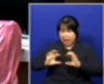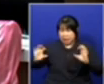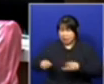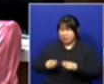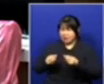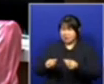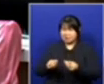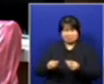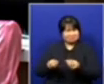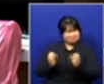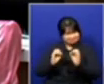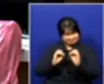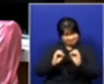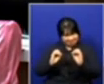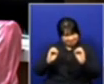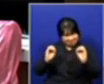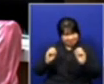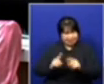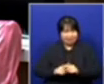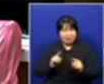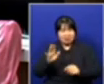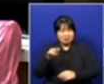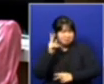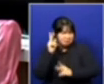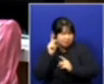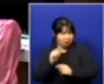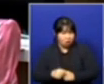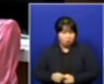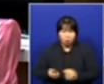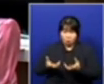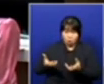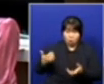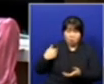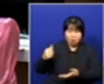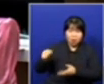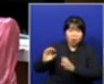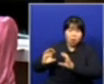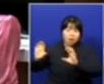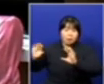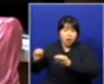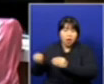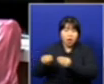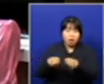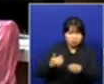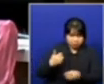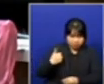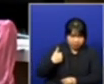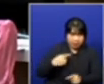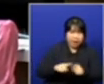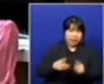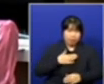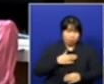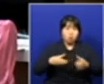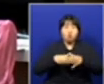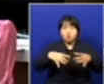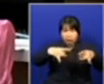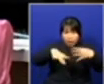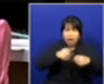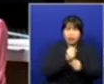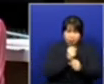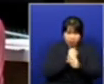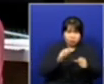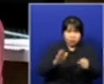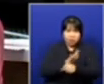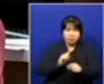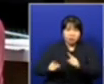านครับแต่ได้ข่าวว่าแหมบางคนเขาก็มีของไปนะซีกรัฐบาลพวกผมฝ่ายค้านก็ทำหน้าที่เต็มที่แต่ไม่ได้ไ